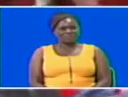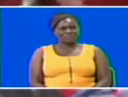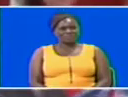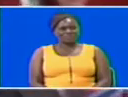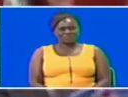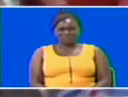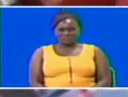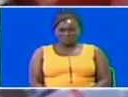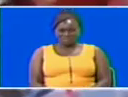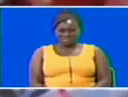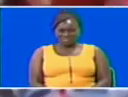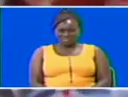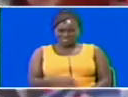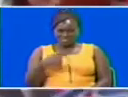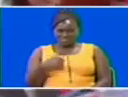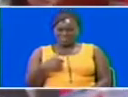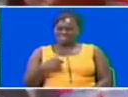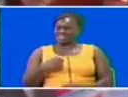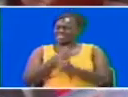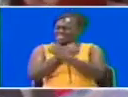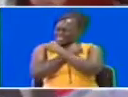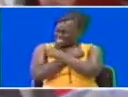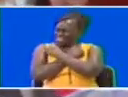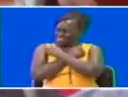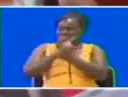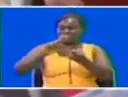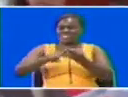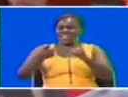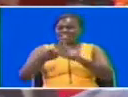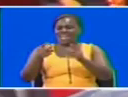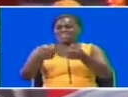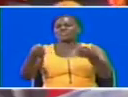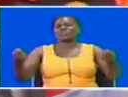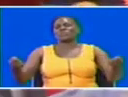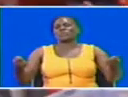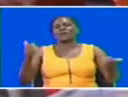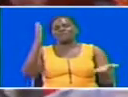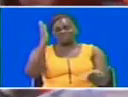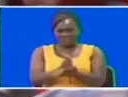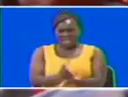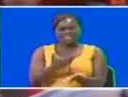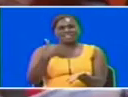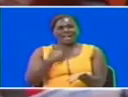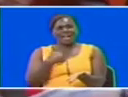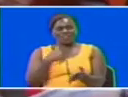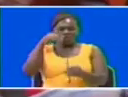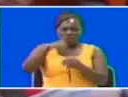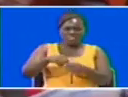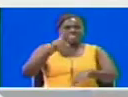I'm a great reader of the Standard newspapers. It is factual, it is timely.